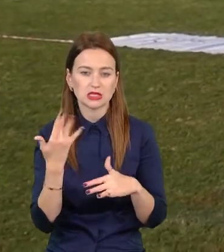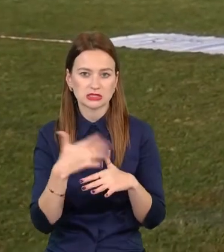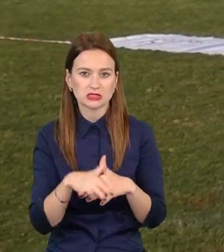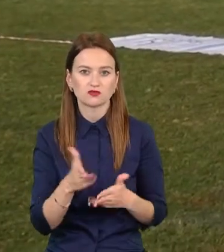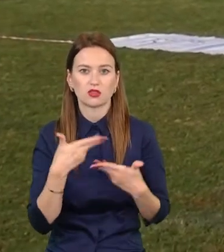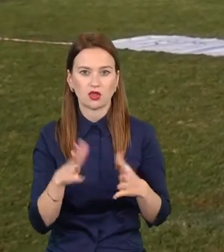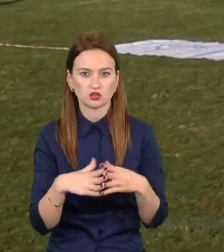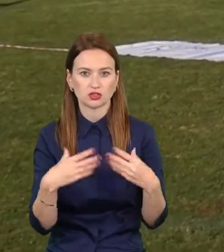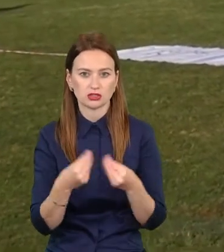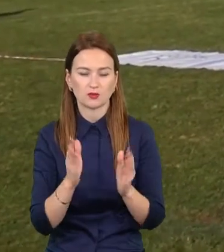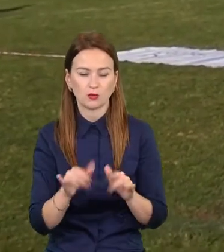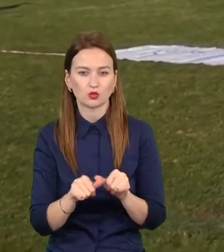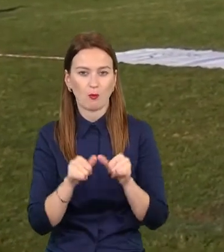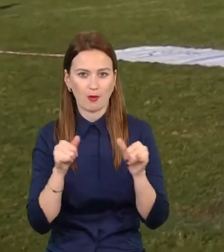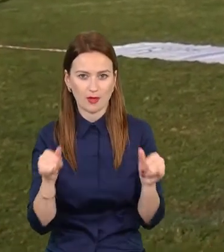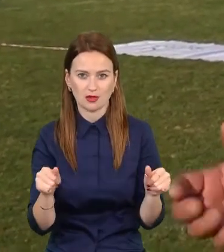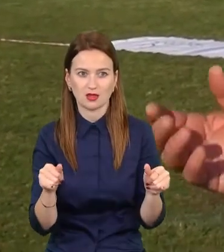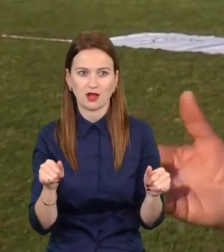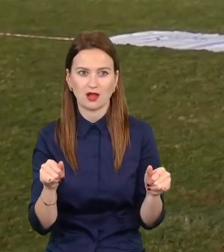наша семья будет пополняться